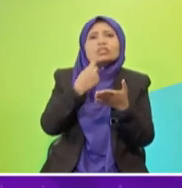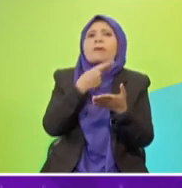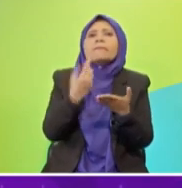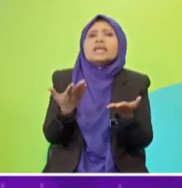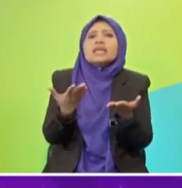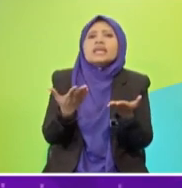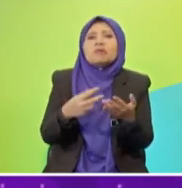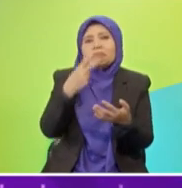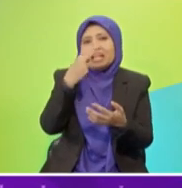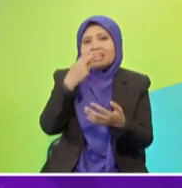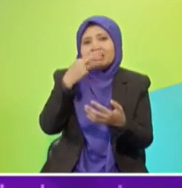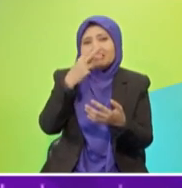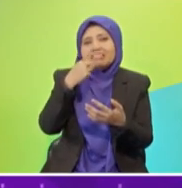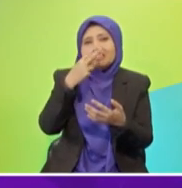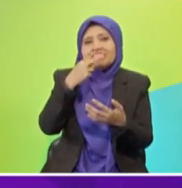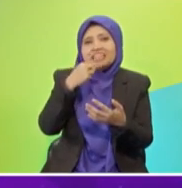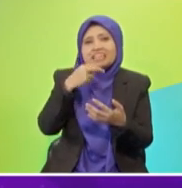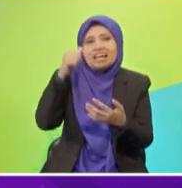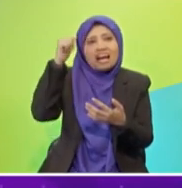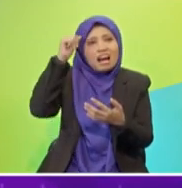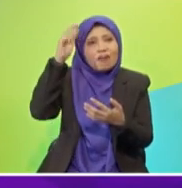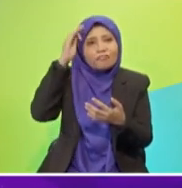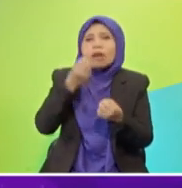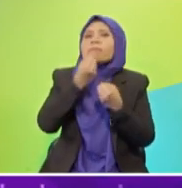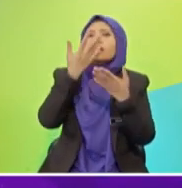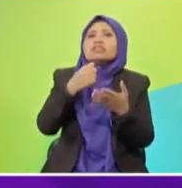menangis adik bayi